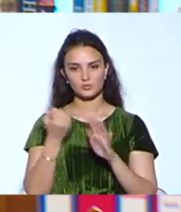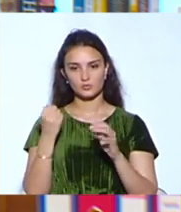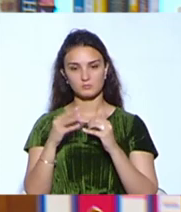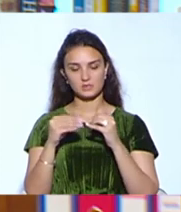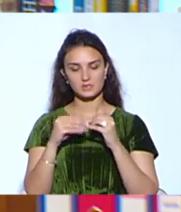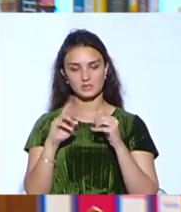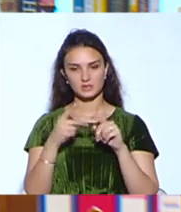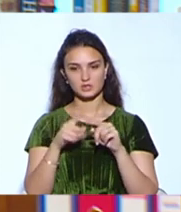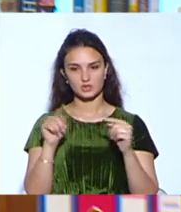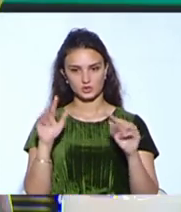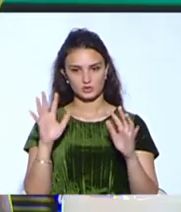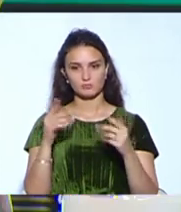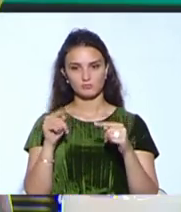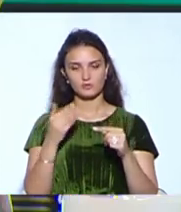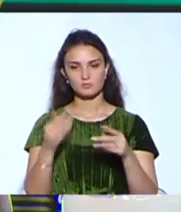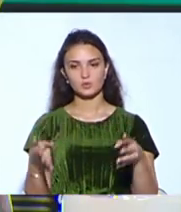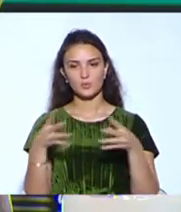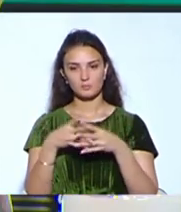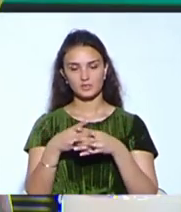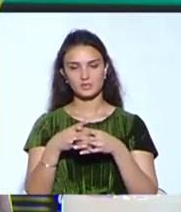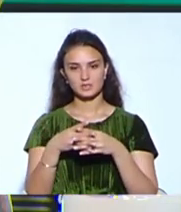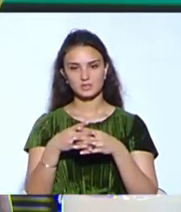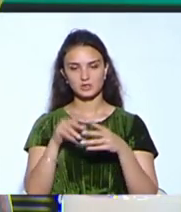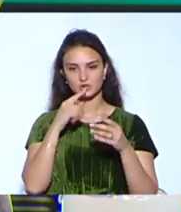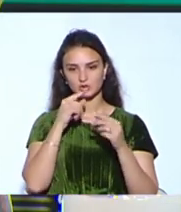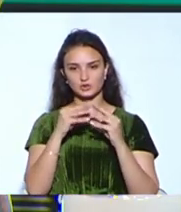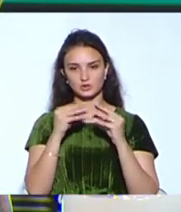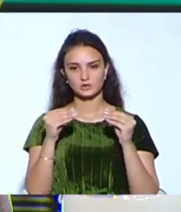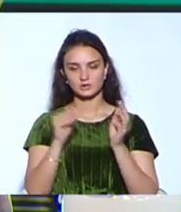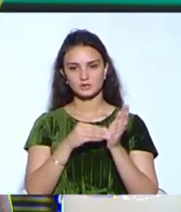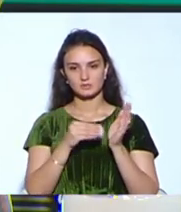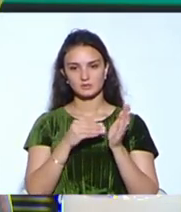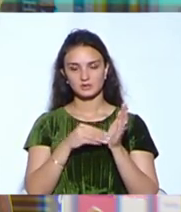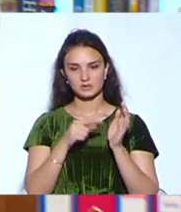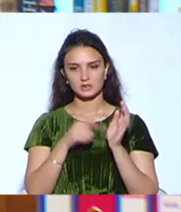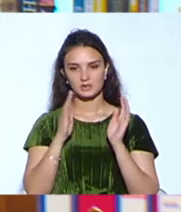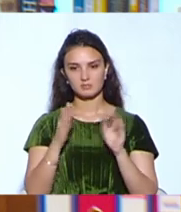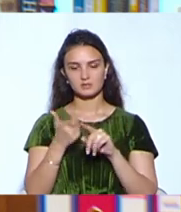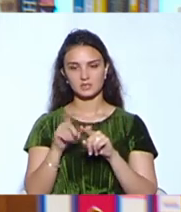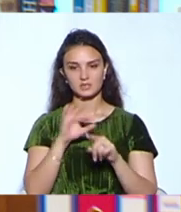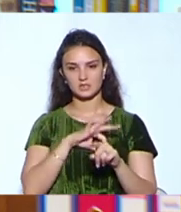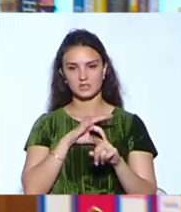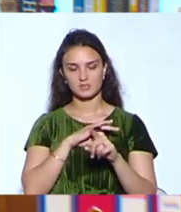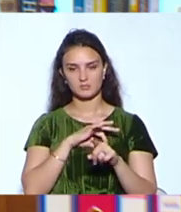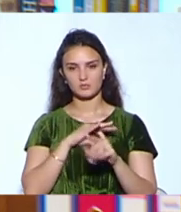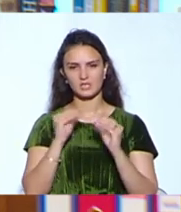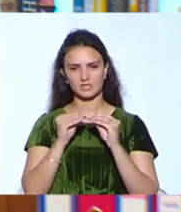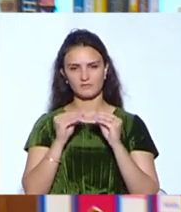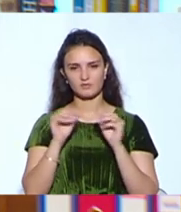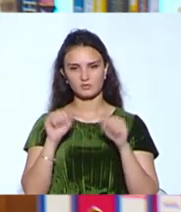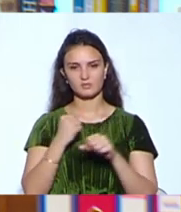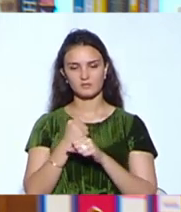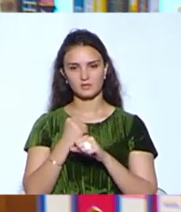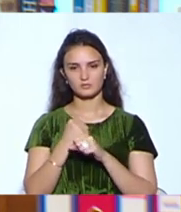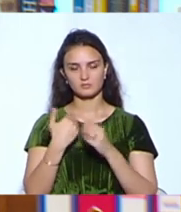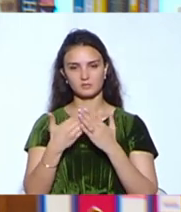მიწიდან და ასეთ შემთხვევაში მისი კომბინაცია შინდის საწებელთან იქნება ძალიან სასარგებლო. იგივე შეიძლება